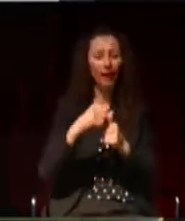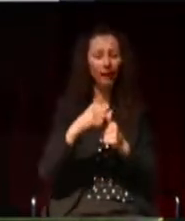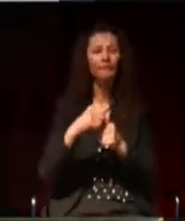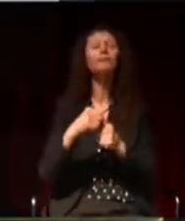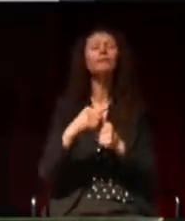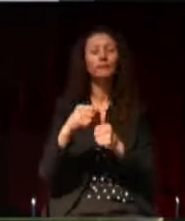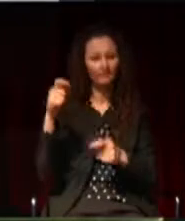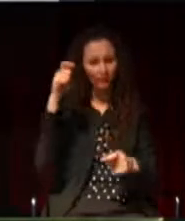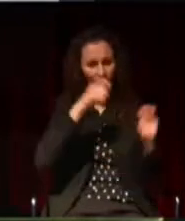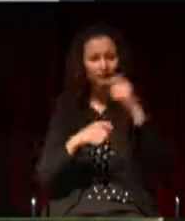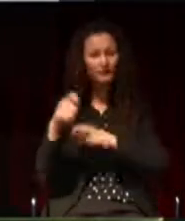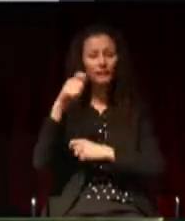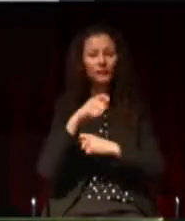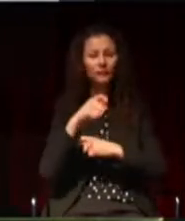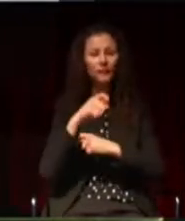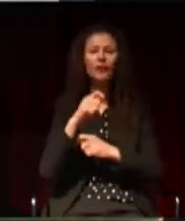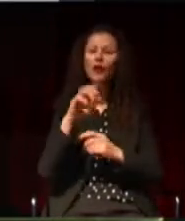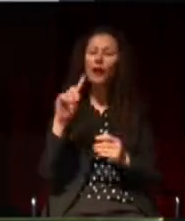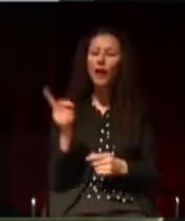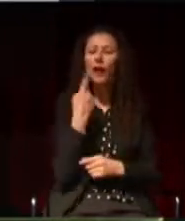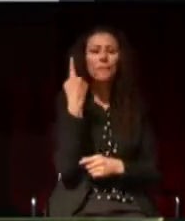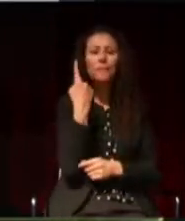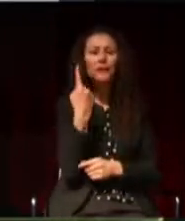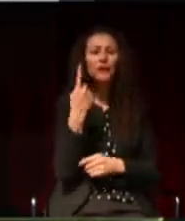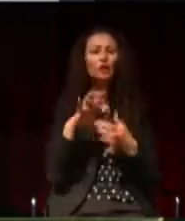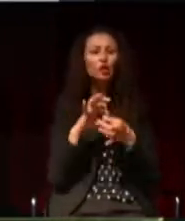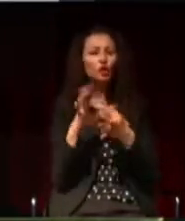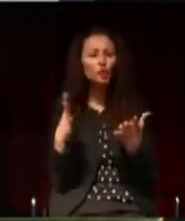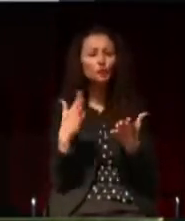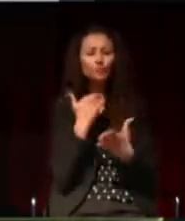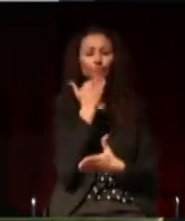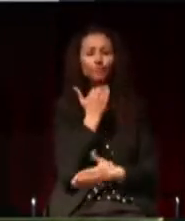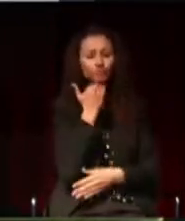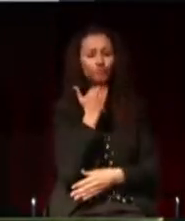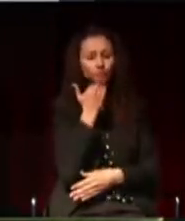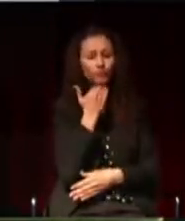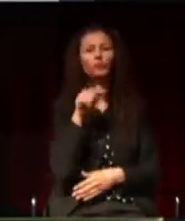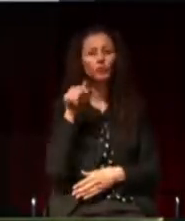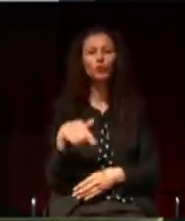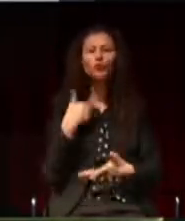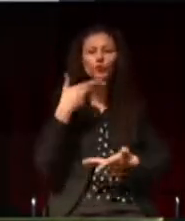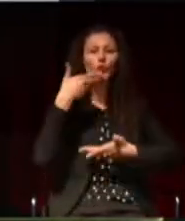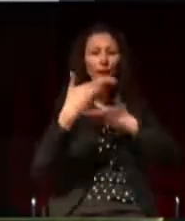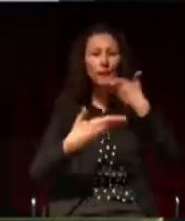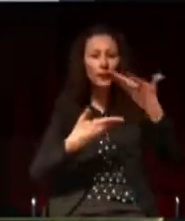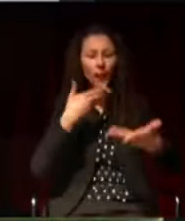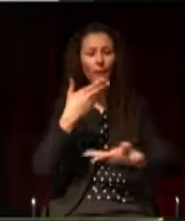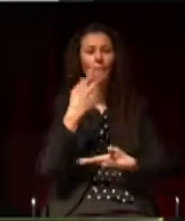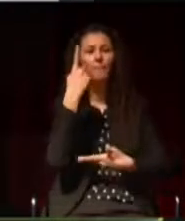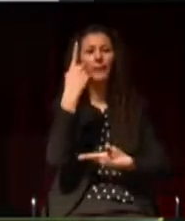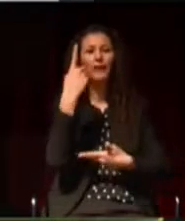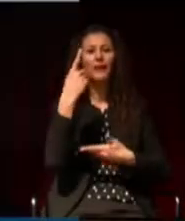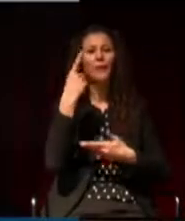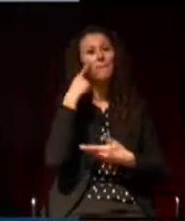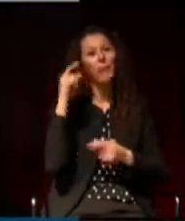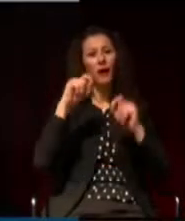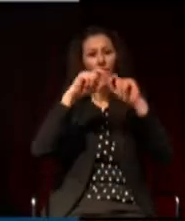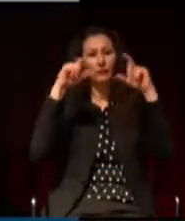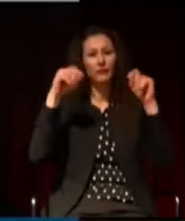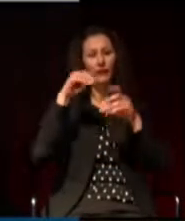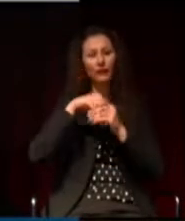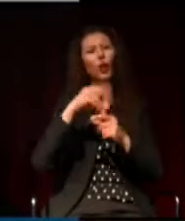yapma işine girdiklerinde herhangi bir çözüm üretilemiyor. Bu söylediklerime bir hafta üzerinden